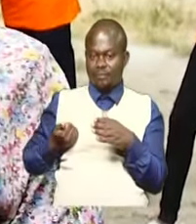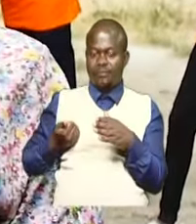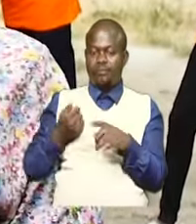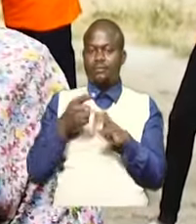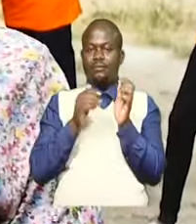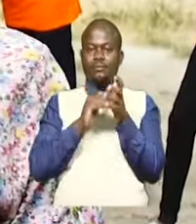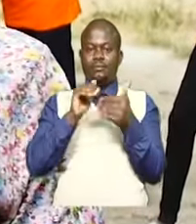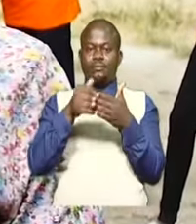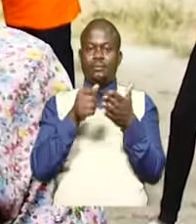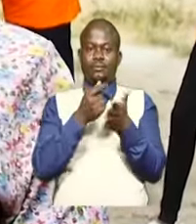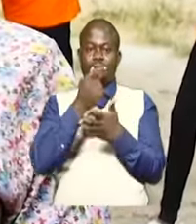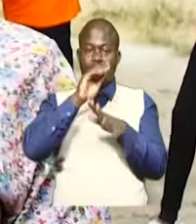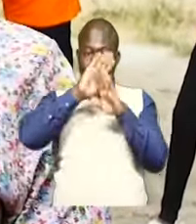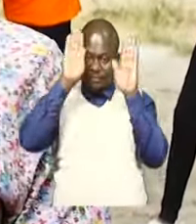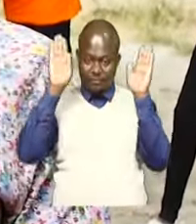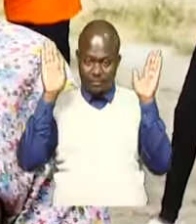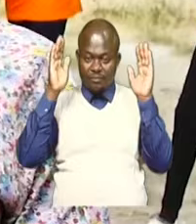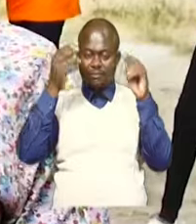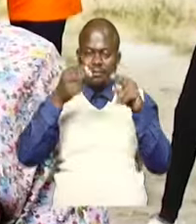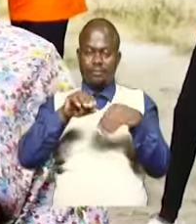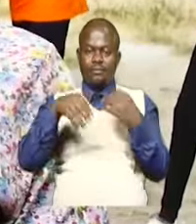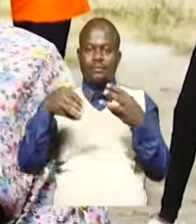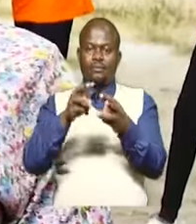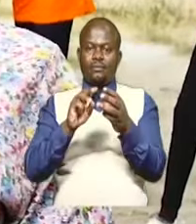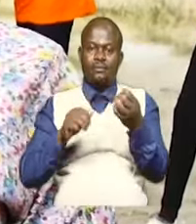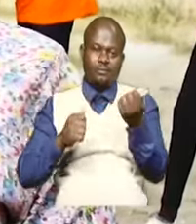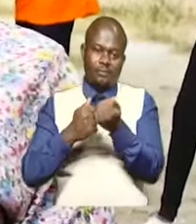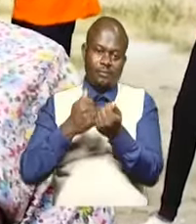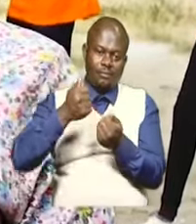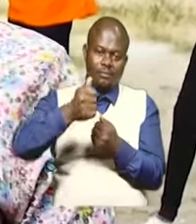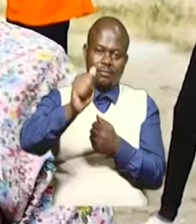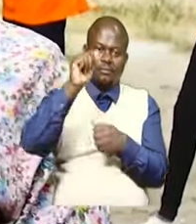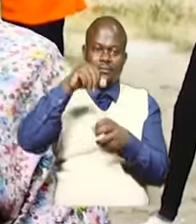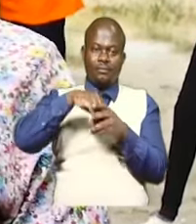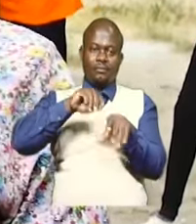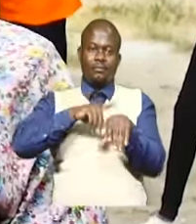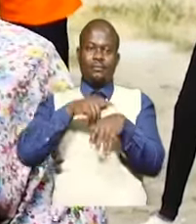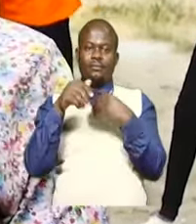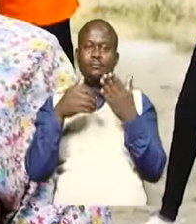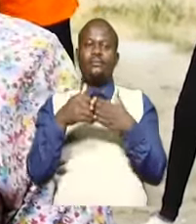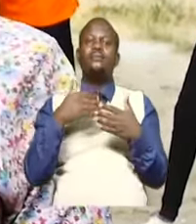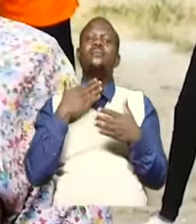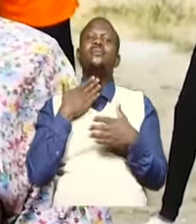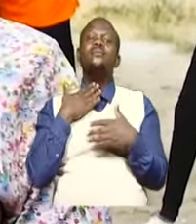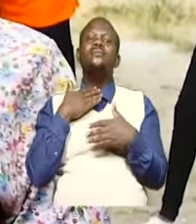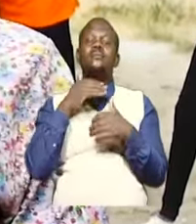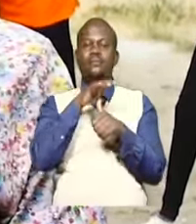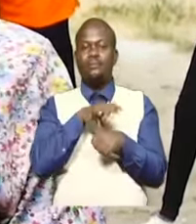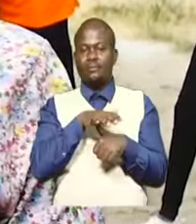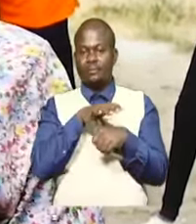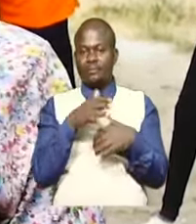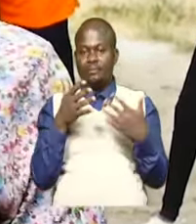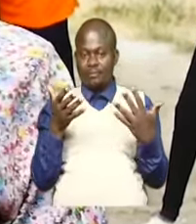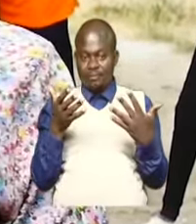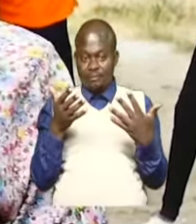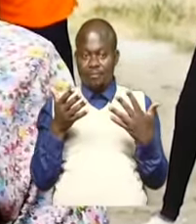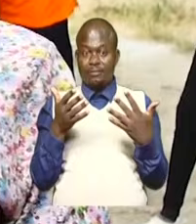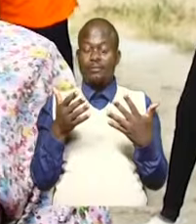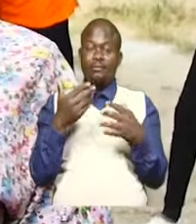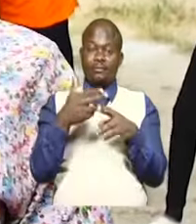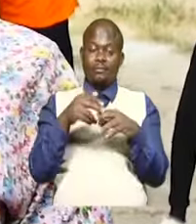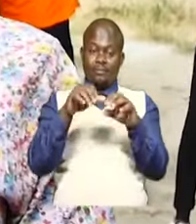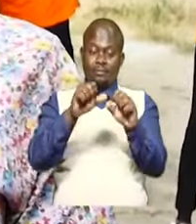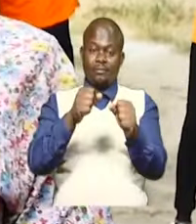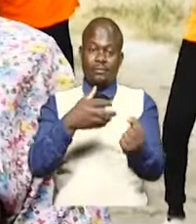ndetse byanatumye basobanukirwa ko habaho uburyo bwo kwitabara mu gihe baba bahuye n'ushaka kubahohotera. Haba ugiye kubafata ku